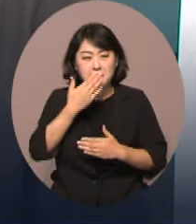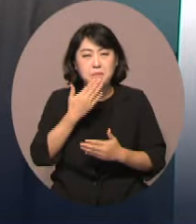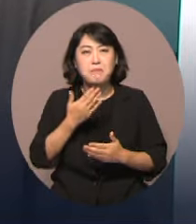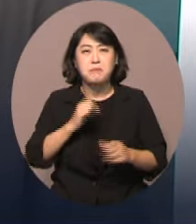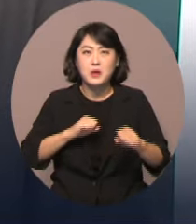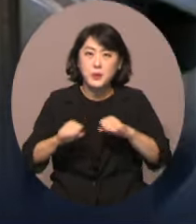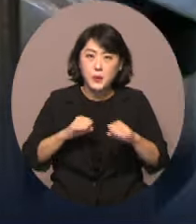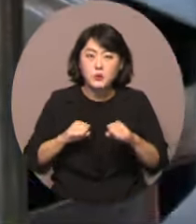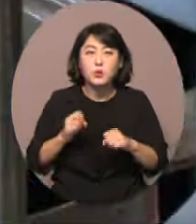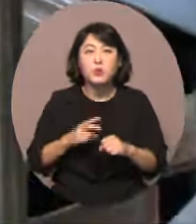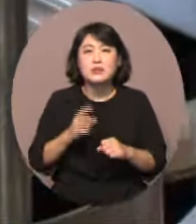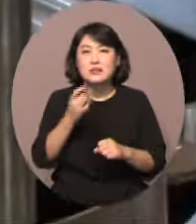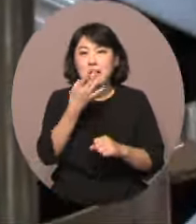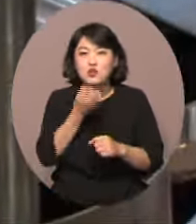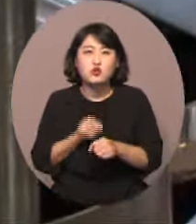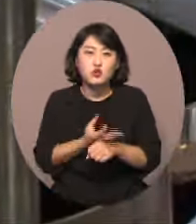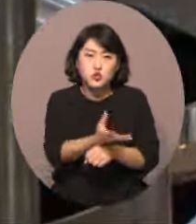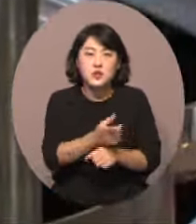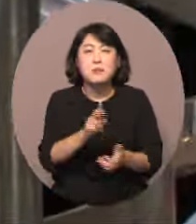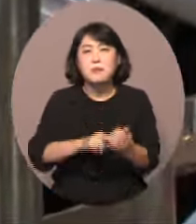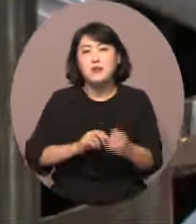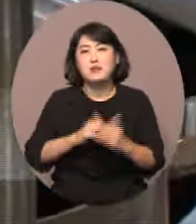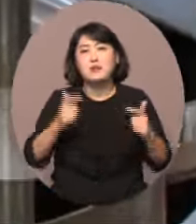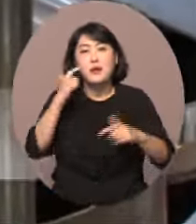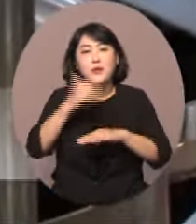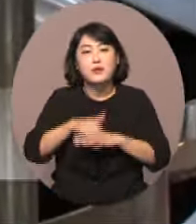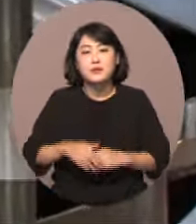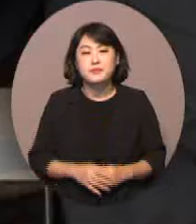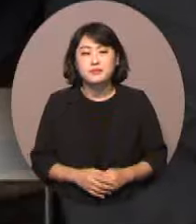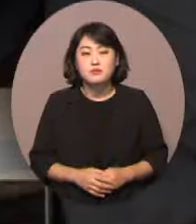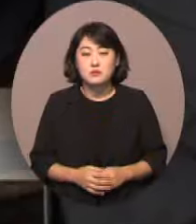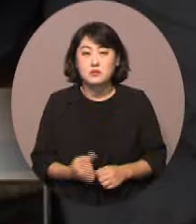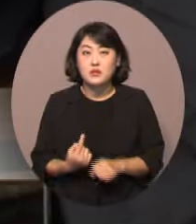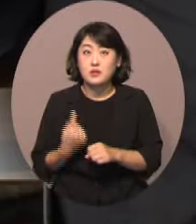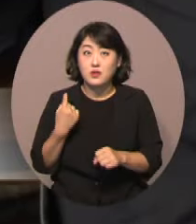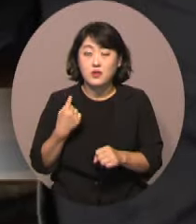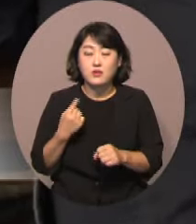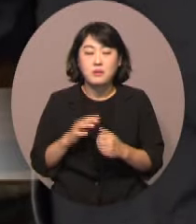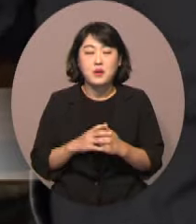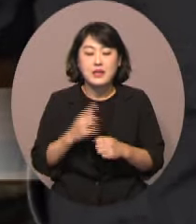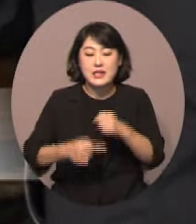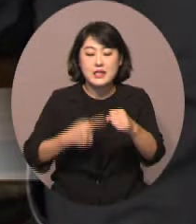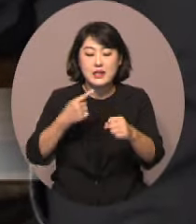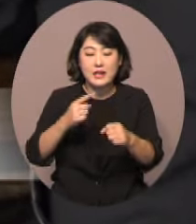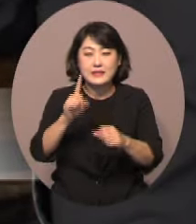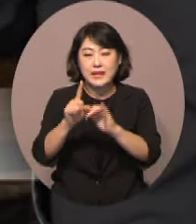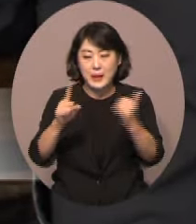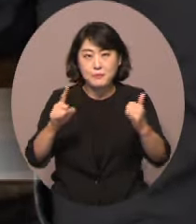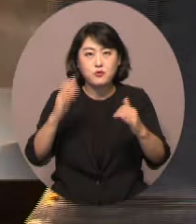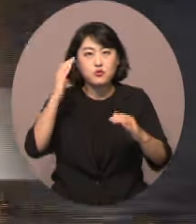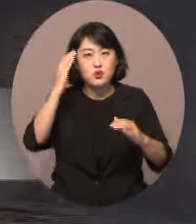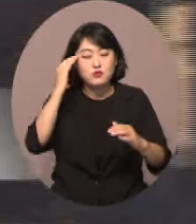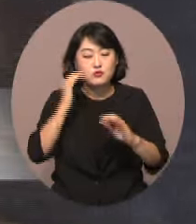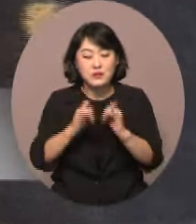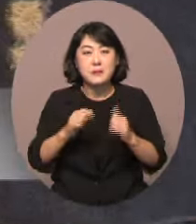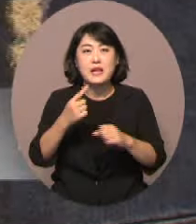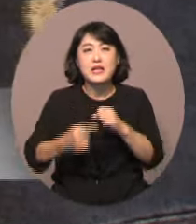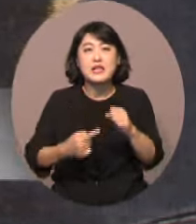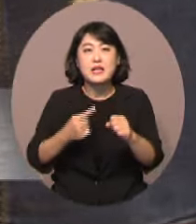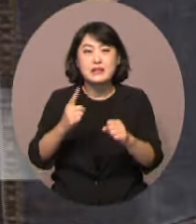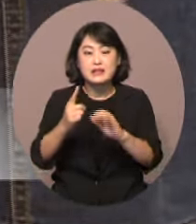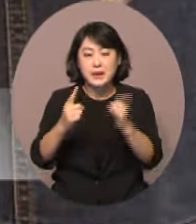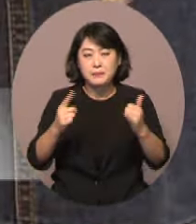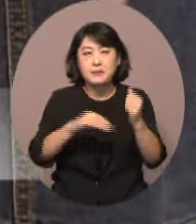판매 확대. 지난해 국민 1인당 평균 쌀 소비량은 지난 1993년 110kg의